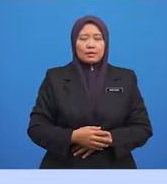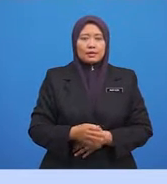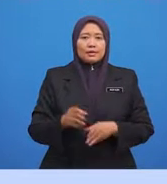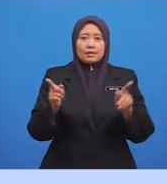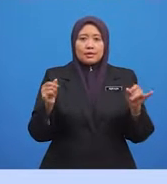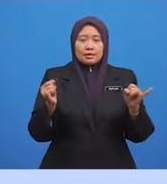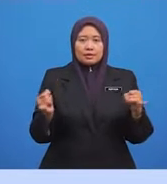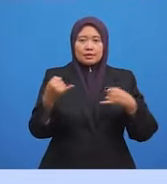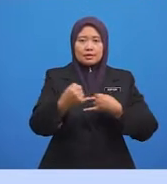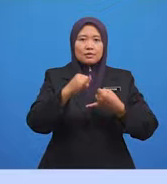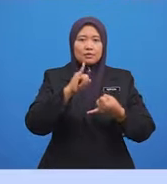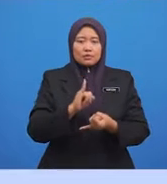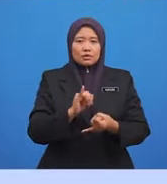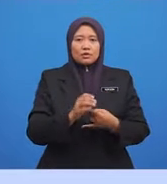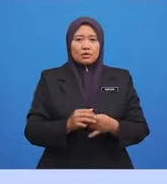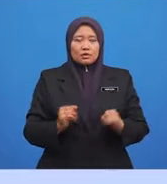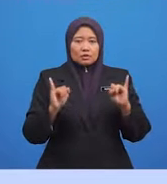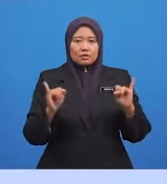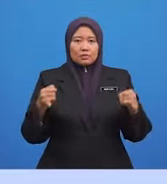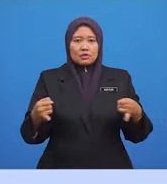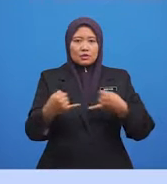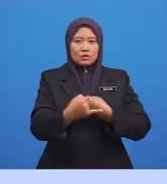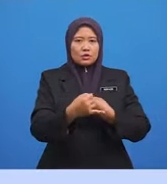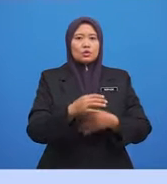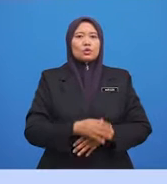jus anggur sama dengan isi padu oren.